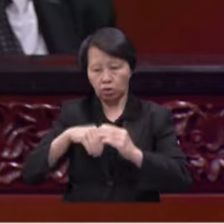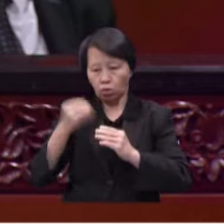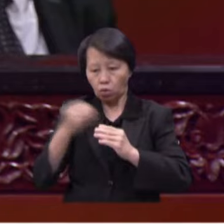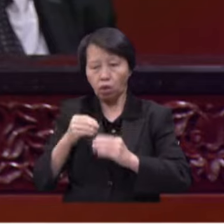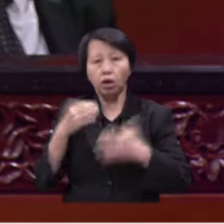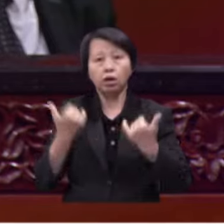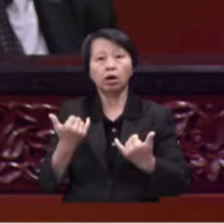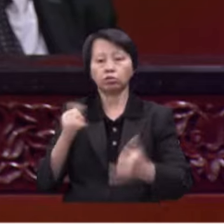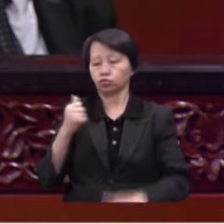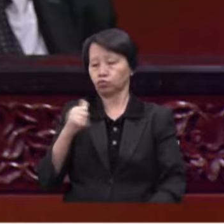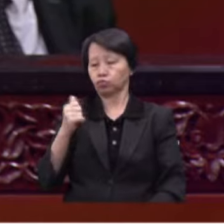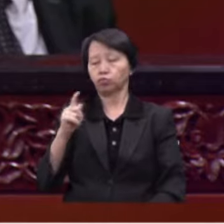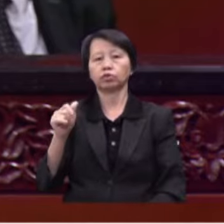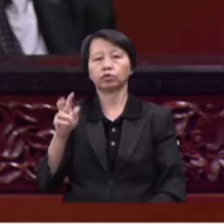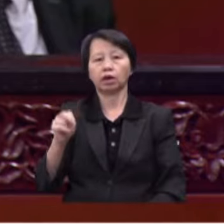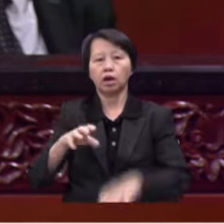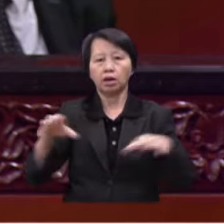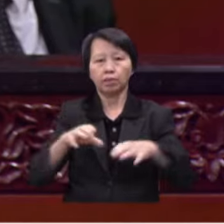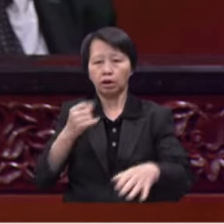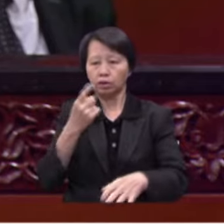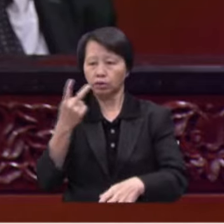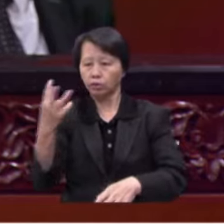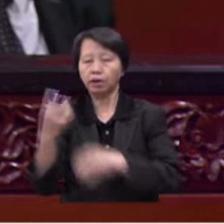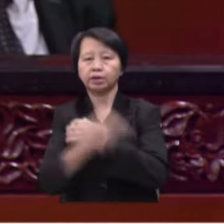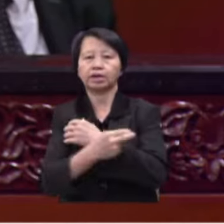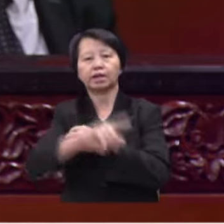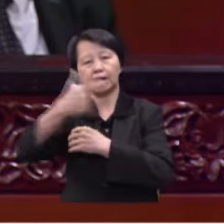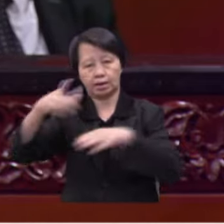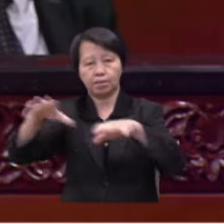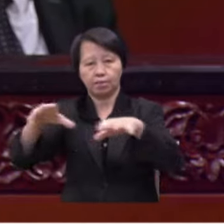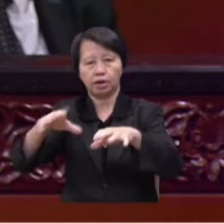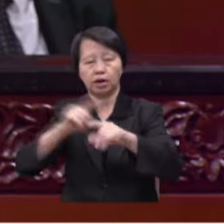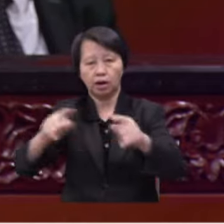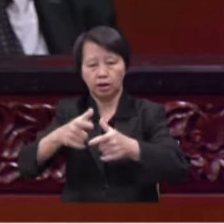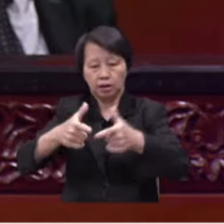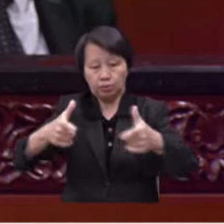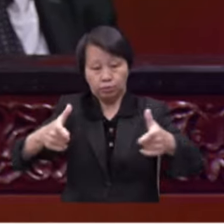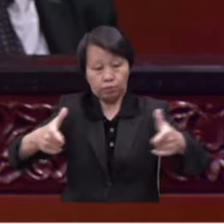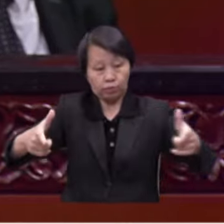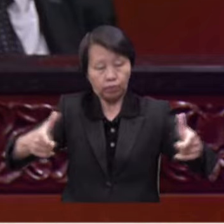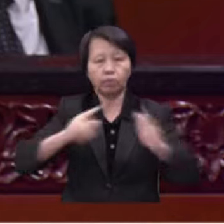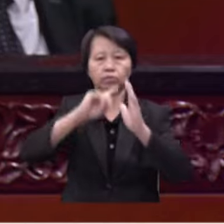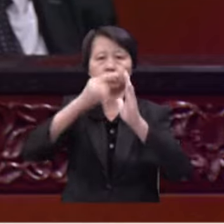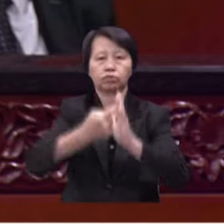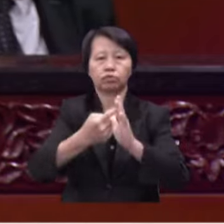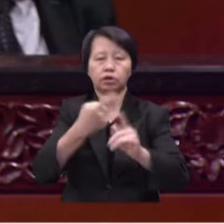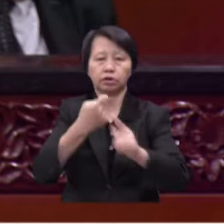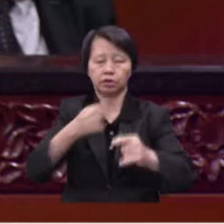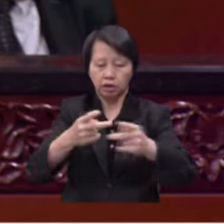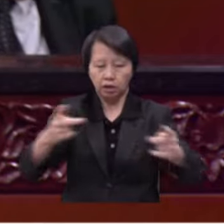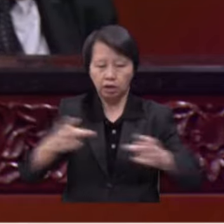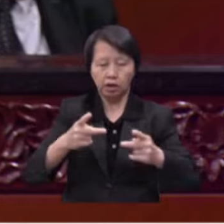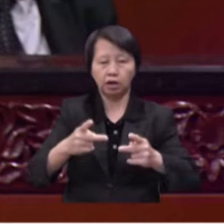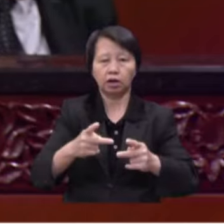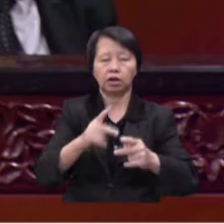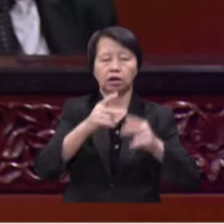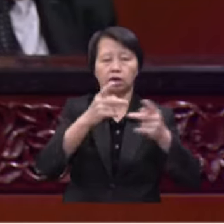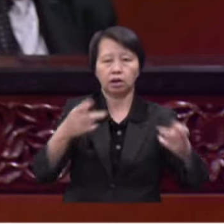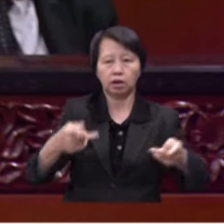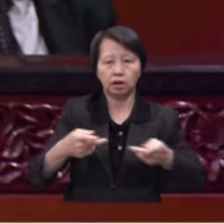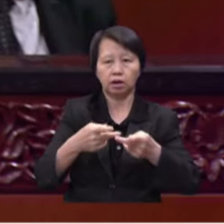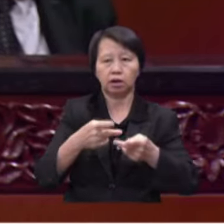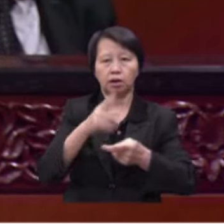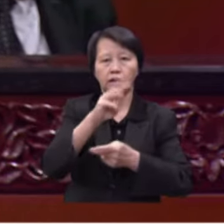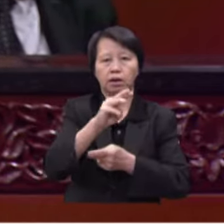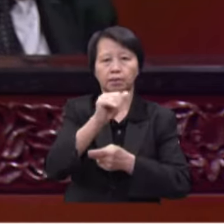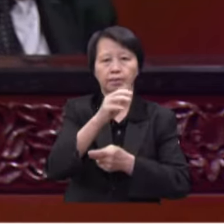untuk dilaksanakan di beberapa negeri yang lain tetapi perluasan nih kita bermula tari kawasan lembaga kemajuan pertanian